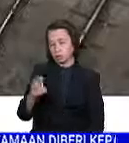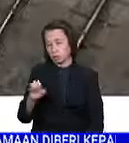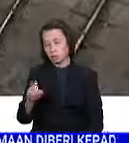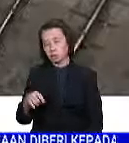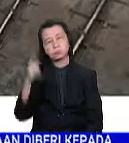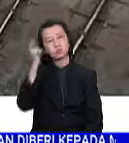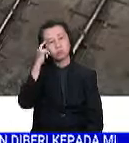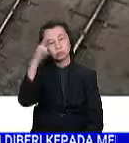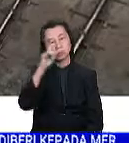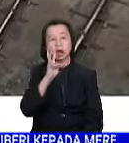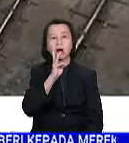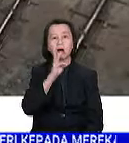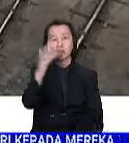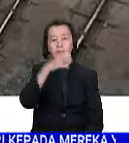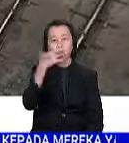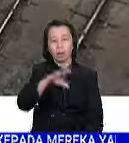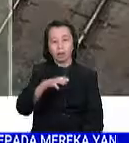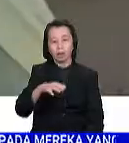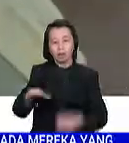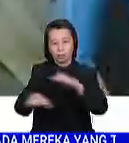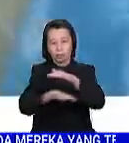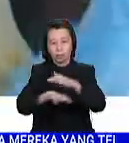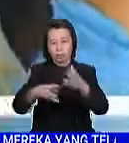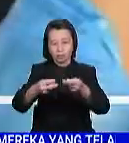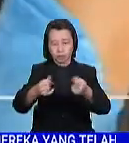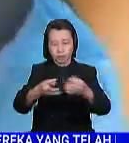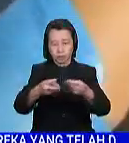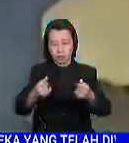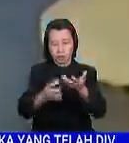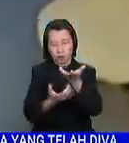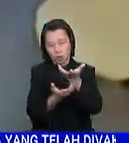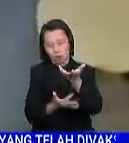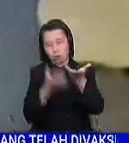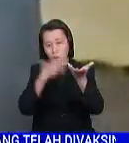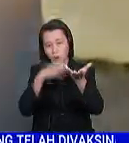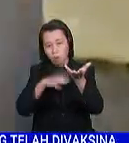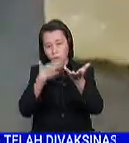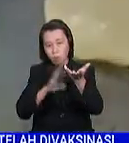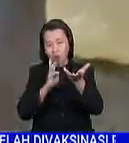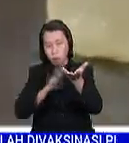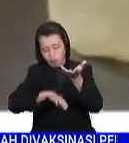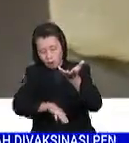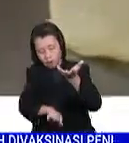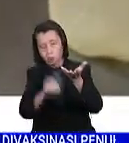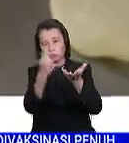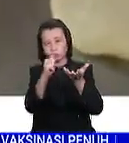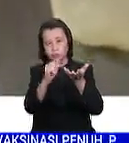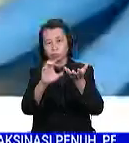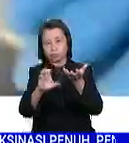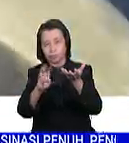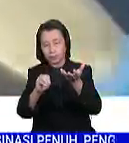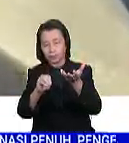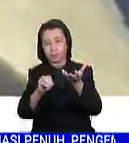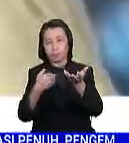mencairkan salji dengan air panas yang dipam dari bawah tanah. Teknik pemanasan jalan menggunakan paip air sedalam 10 cm turut